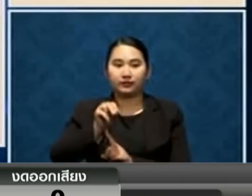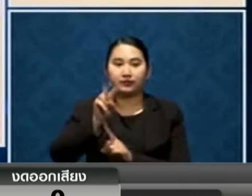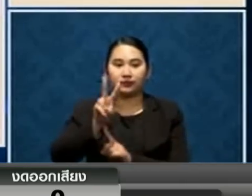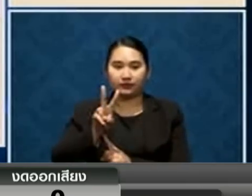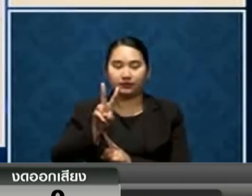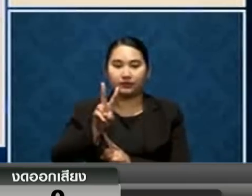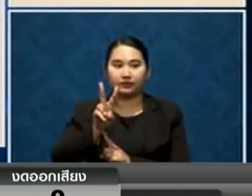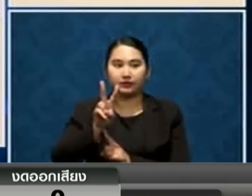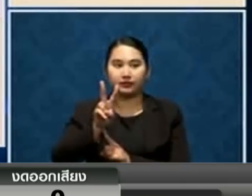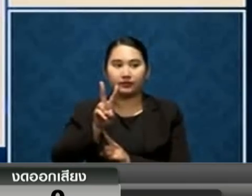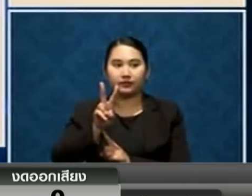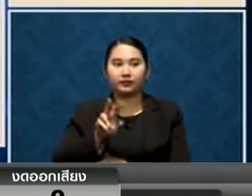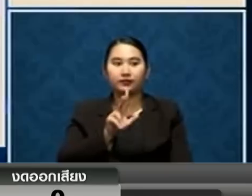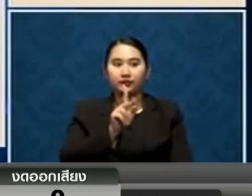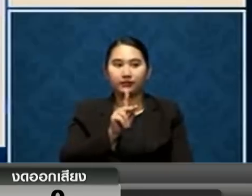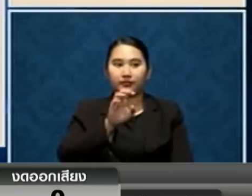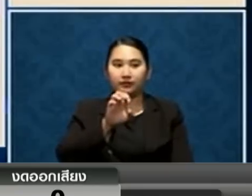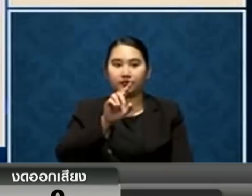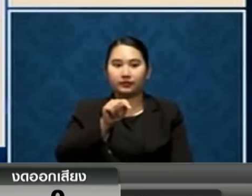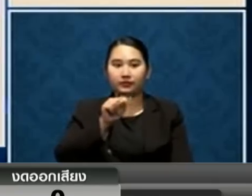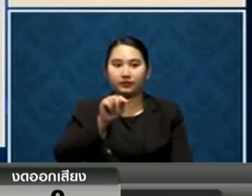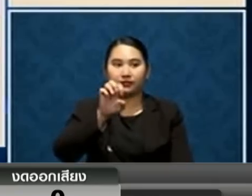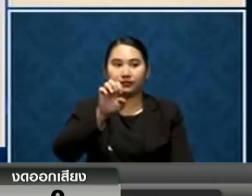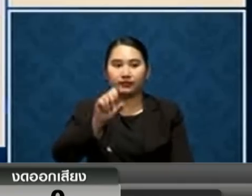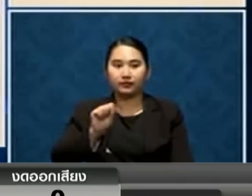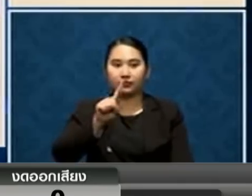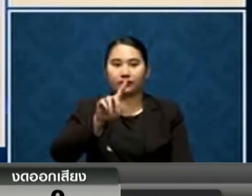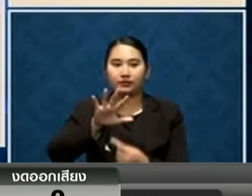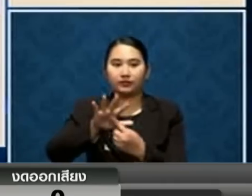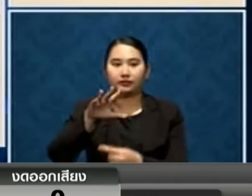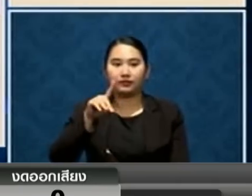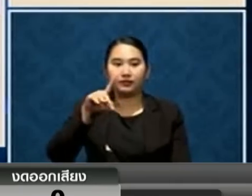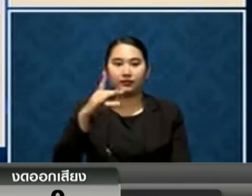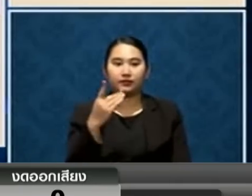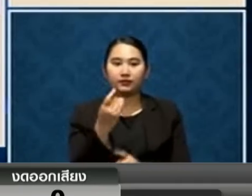32นายกิติศักดิ์คณาสวัสดิ ์เห็นชอบครับ